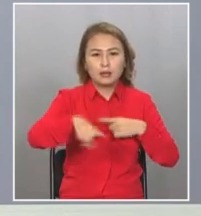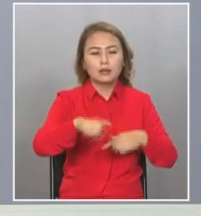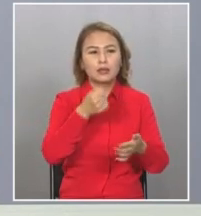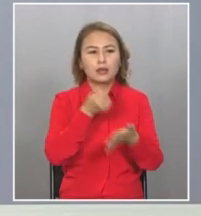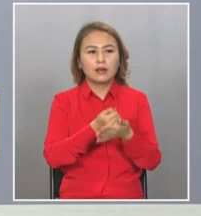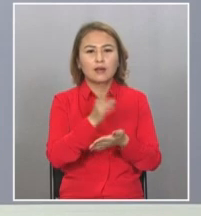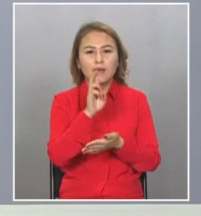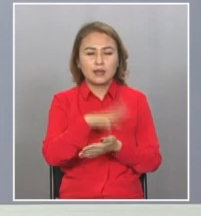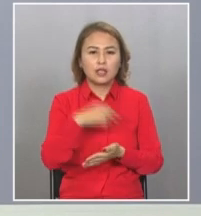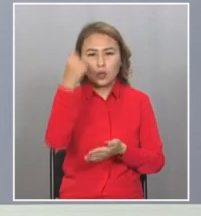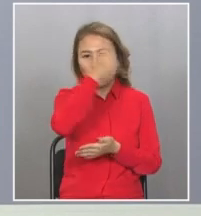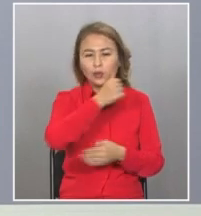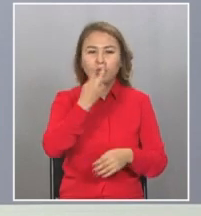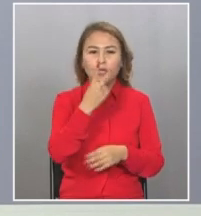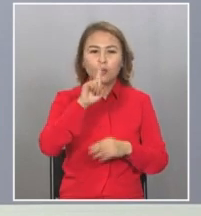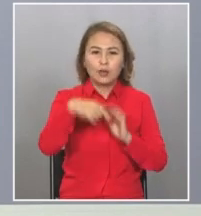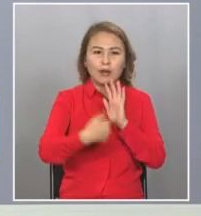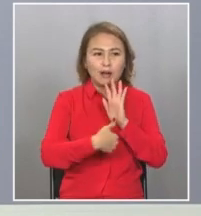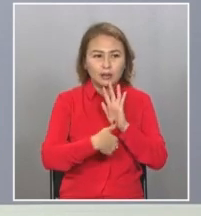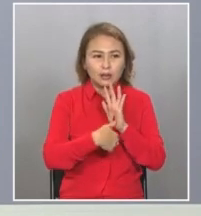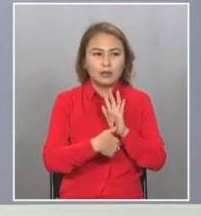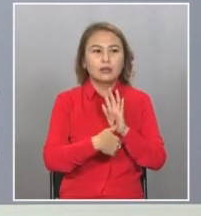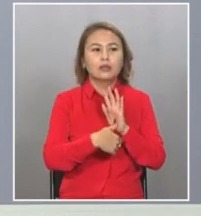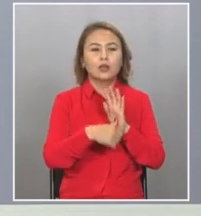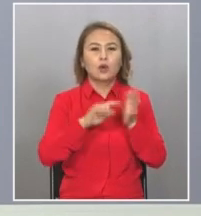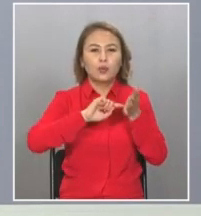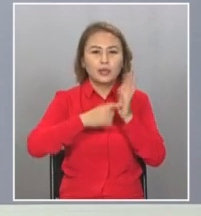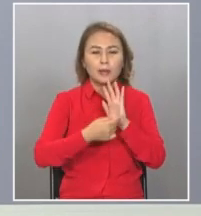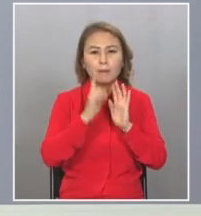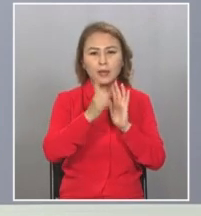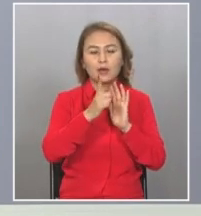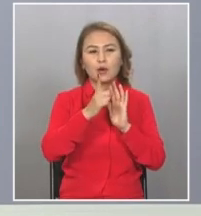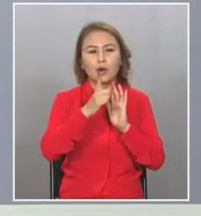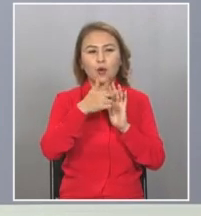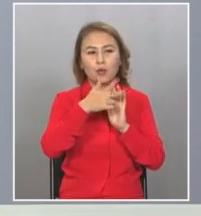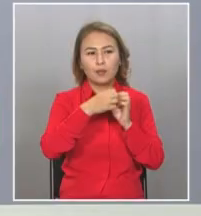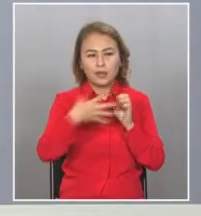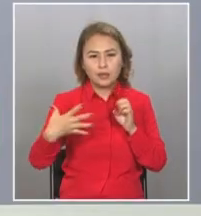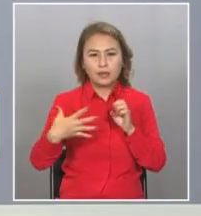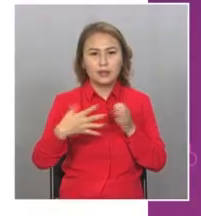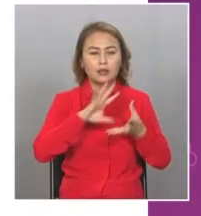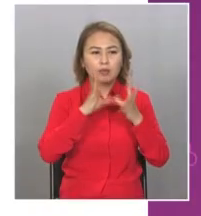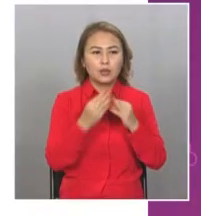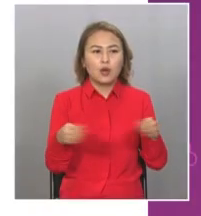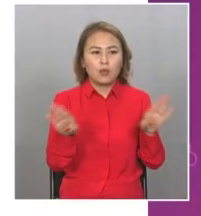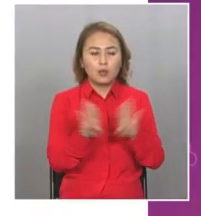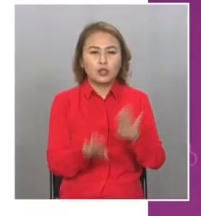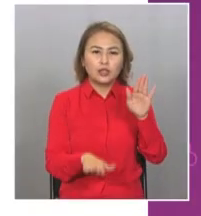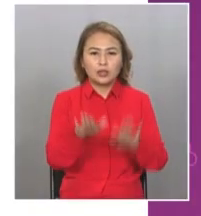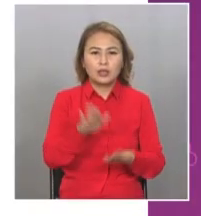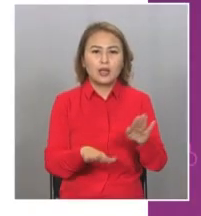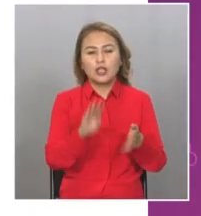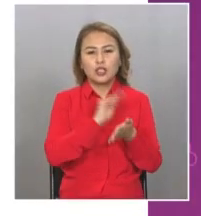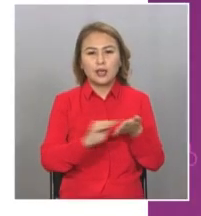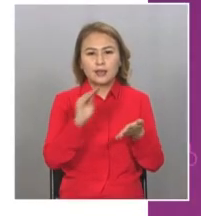километр квадратына жылына 2,6 көбейтілген 1015 калорияға сәйкес келеді екен. Мұндай мөлшерді